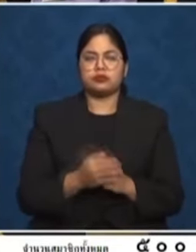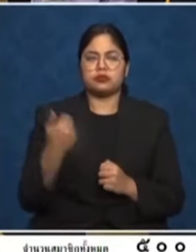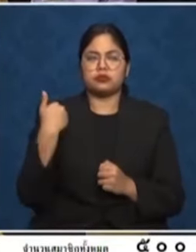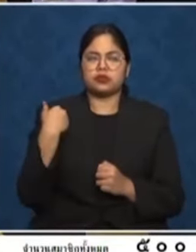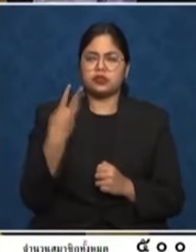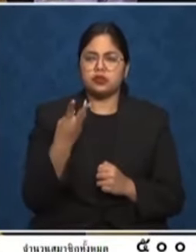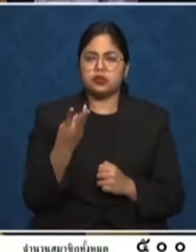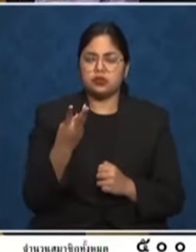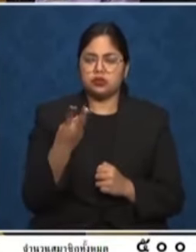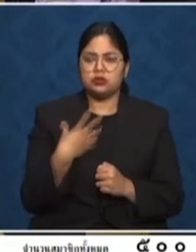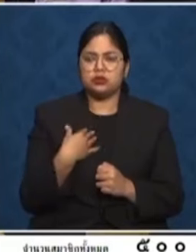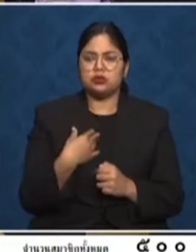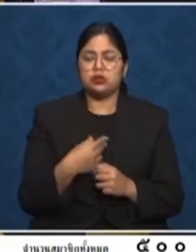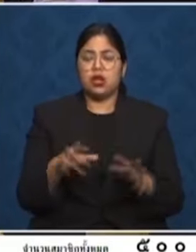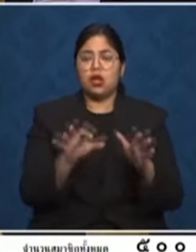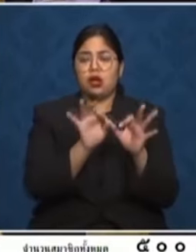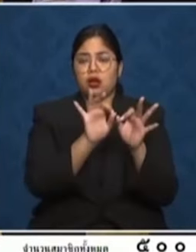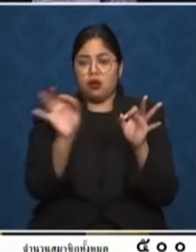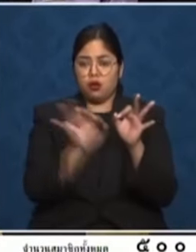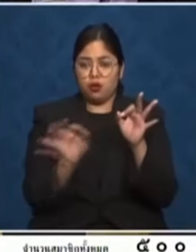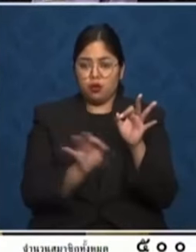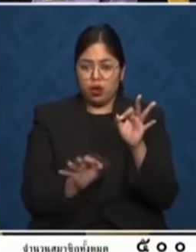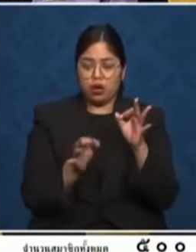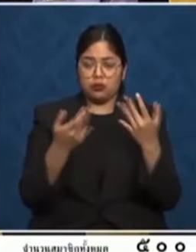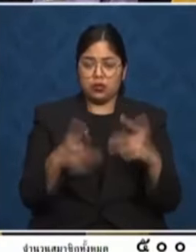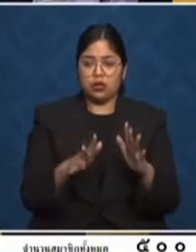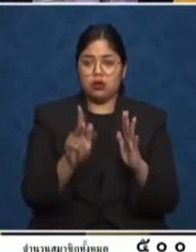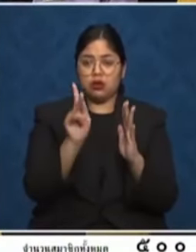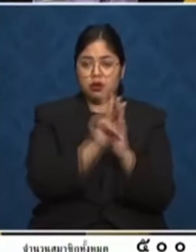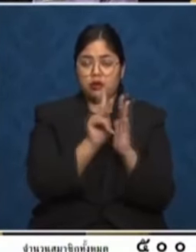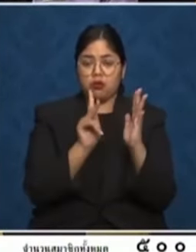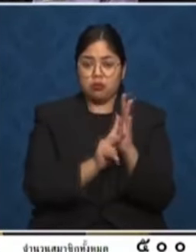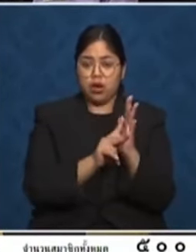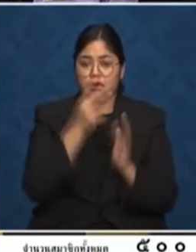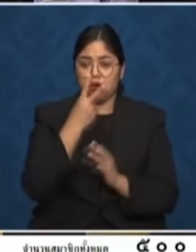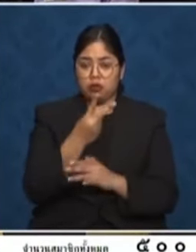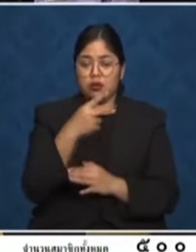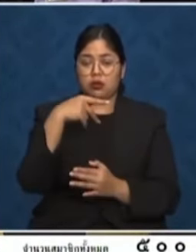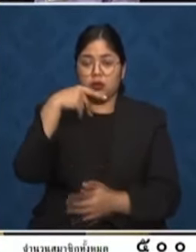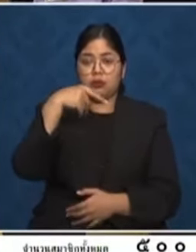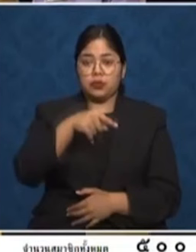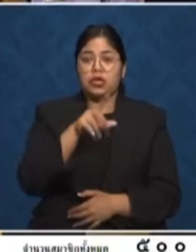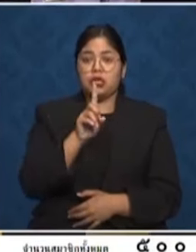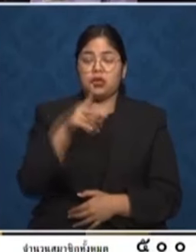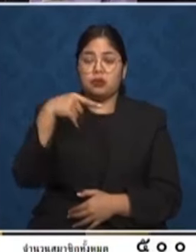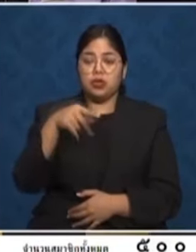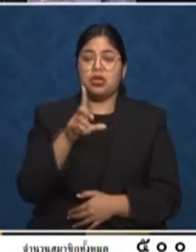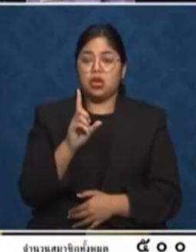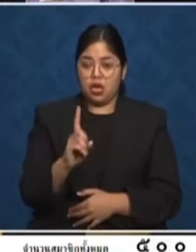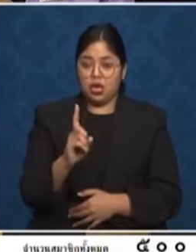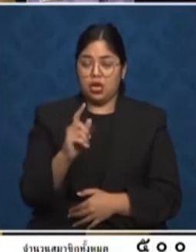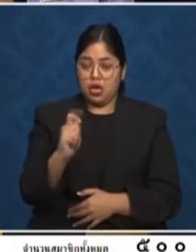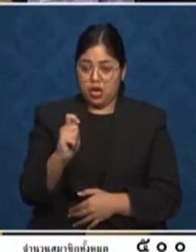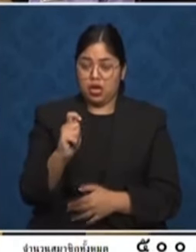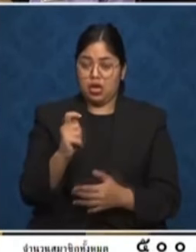ท่านทำข้อความนี้ท่านดูเรื่องกฎหมาย PDPA หรอเปล่าแล้วทานต้องดูเจอตนานการอพิภ